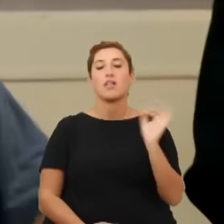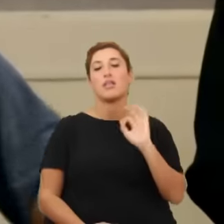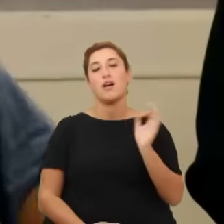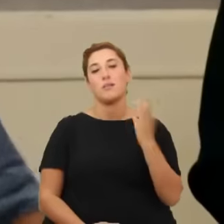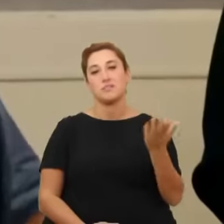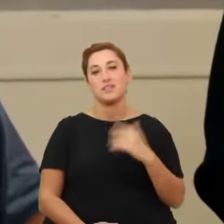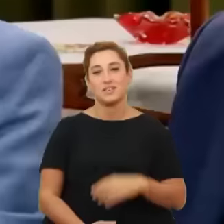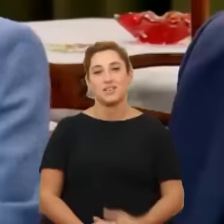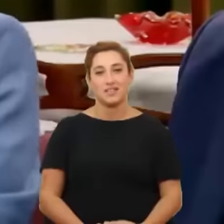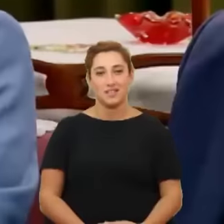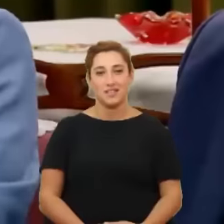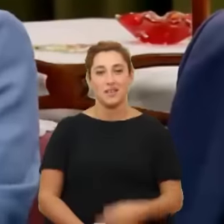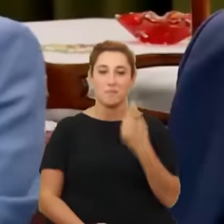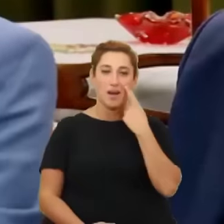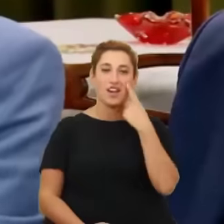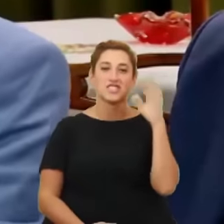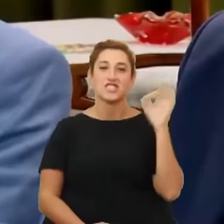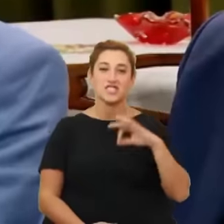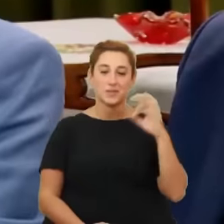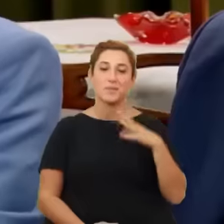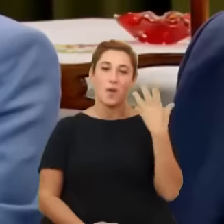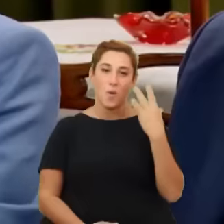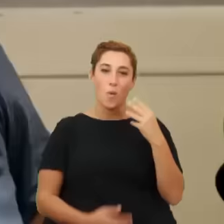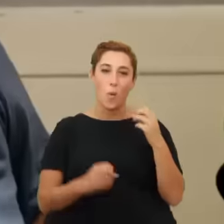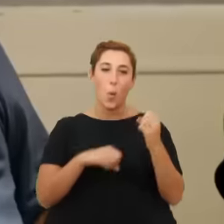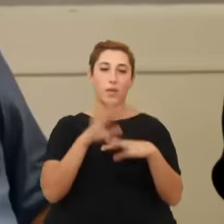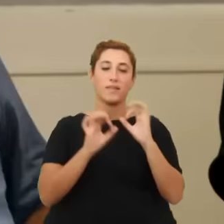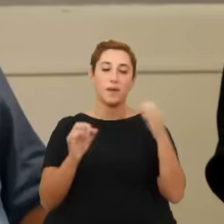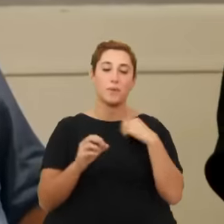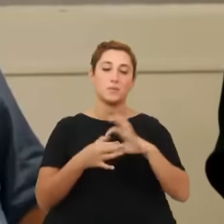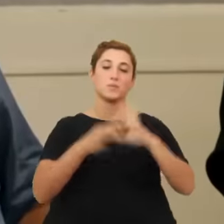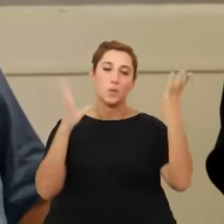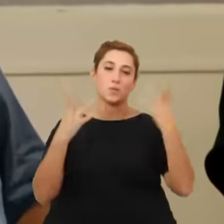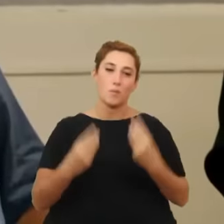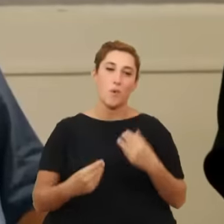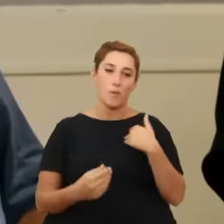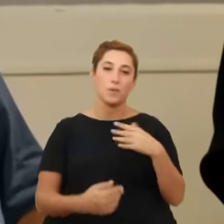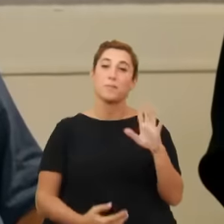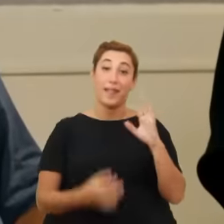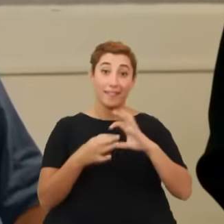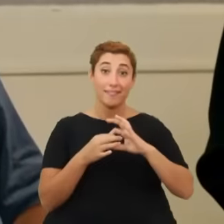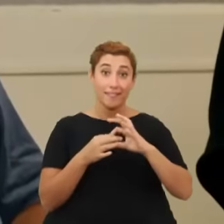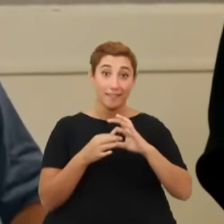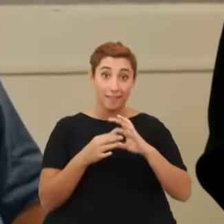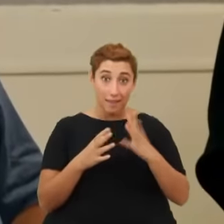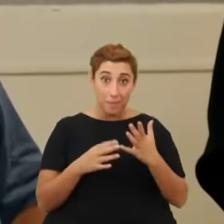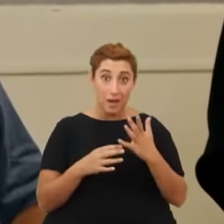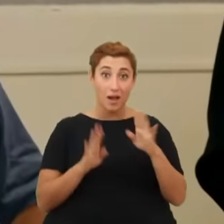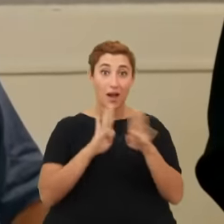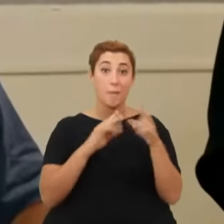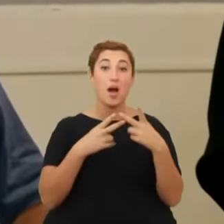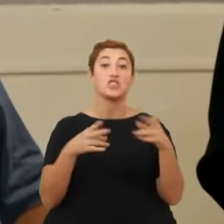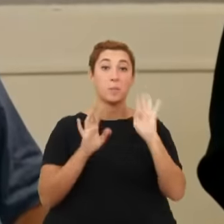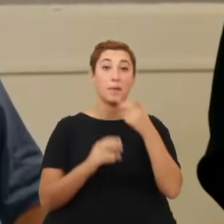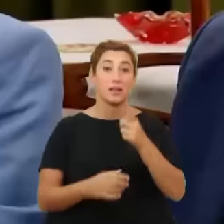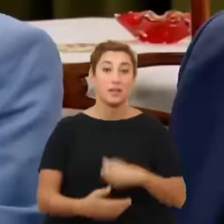Tabii ya. Bak şimdi o olayı ben tamamen çözdüm ya. Demek kapıyı